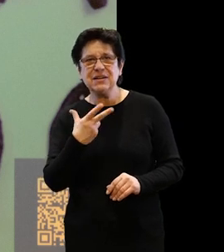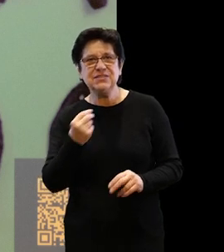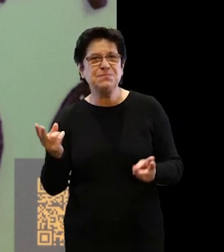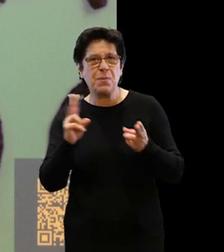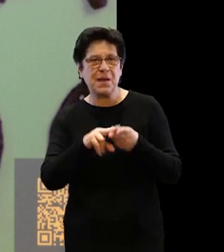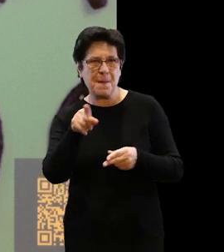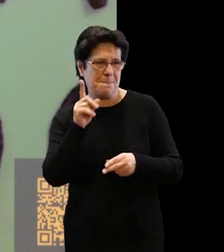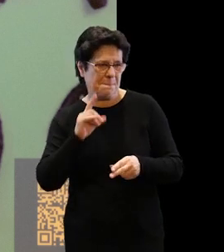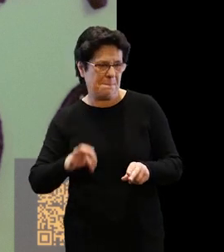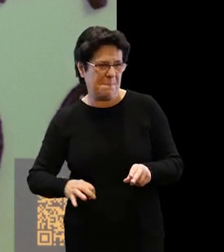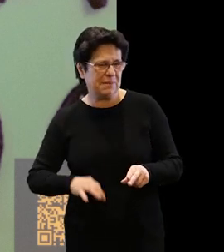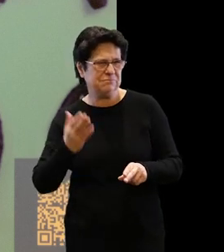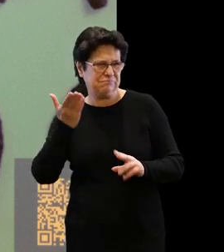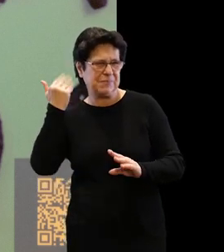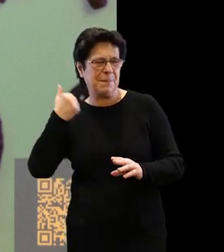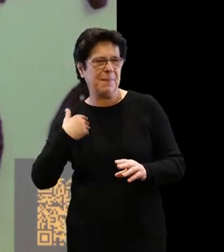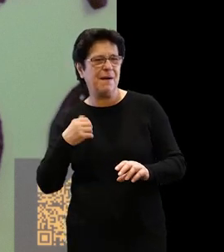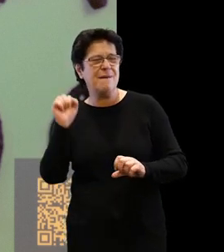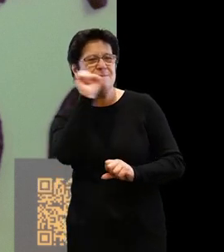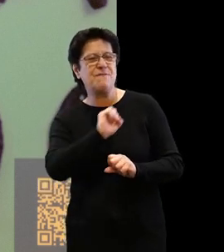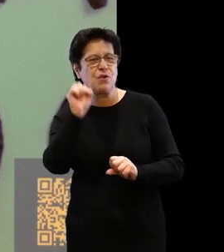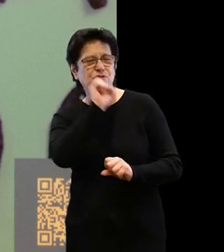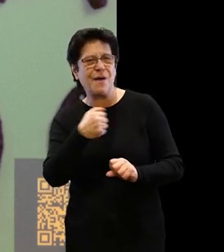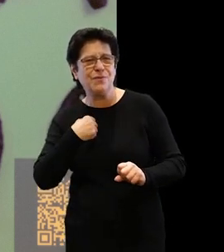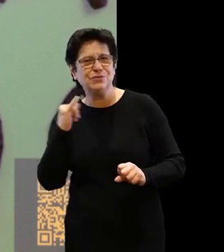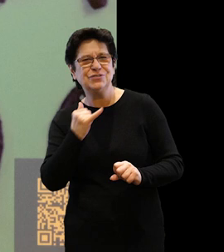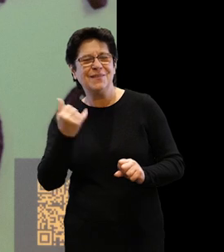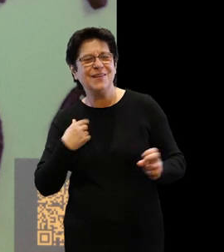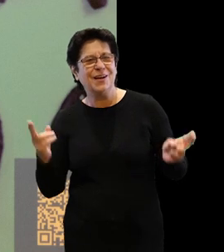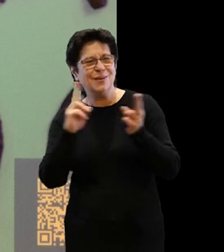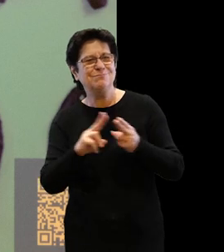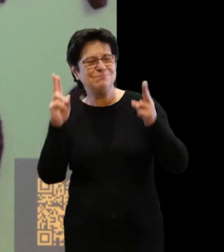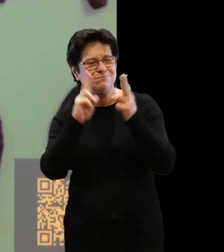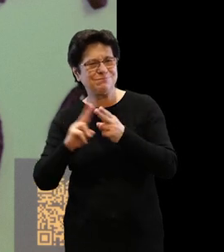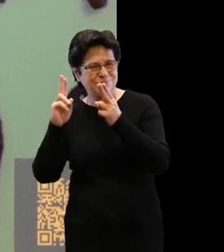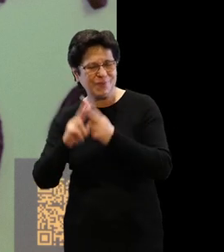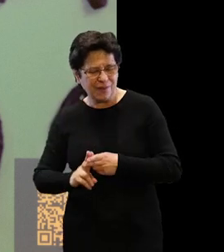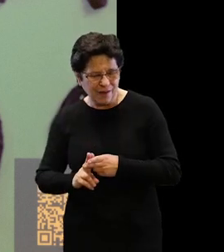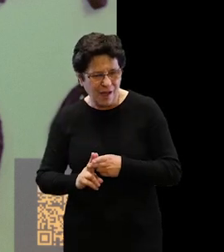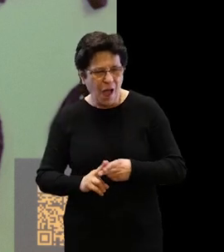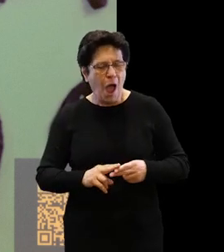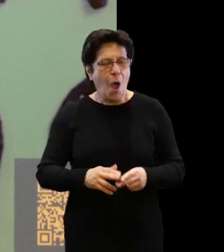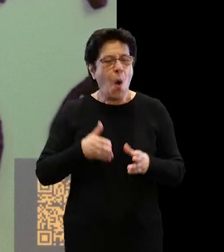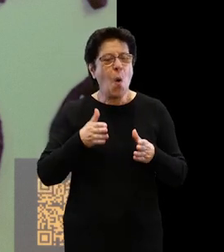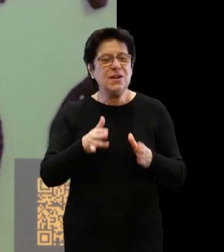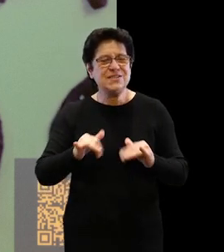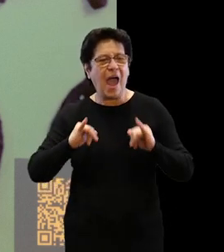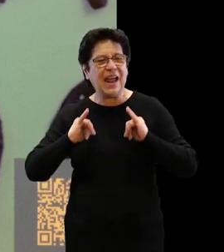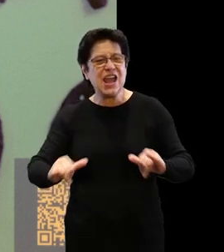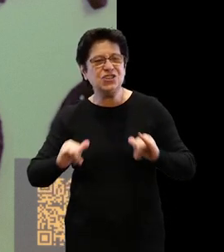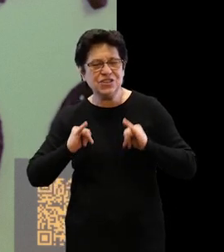bo spotykaliśmy się we Wrocławiu na Gnieźnieńskiej na takim miejscu gdzie starociami się we